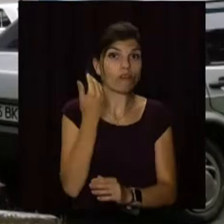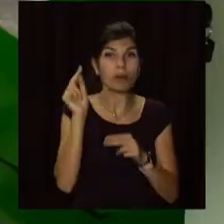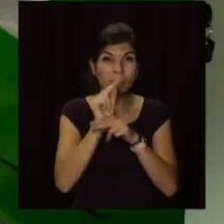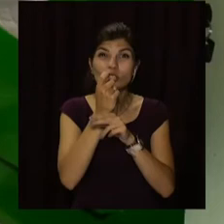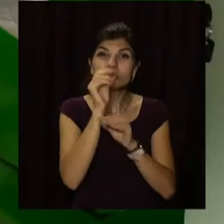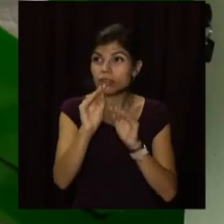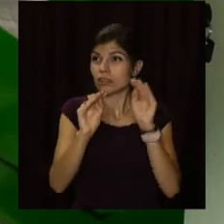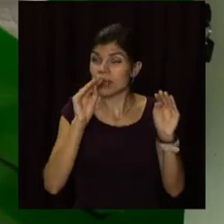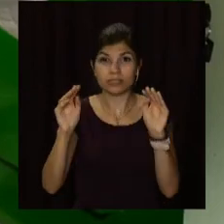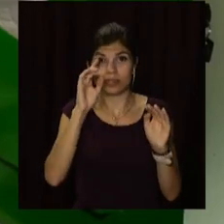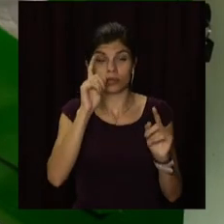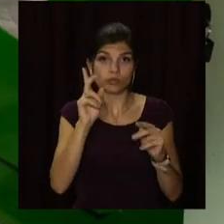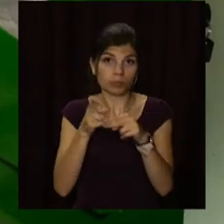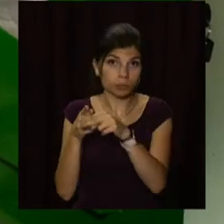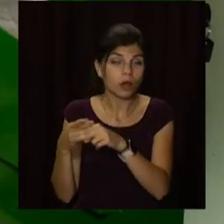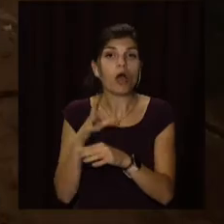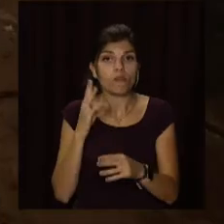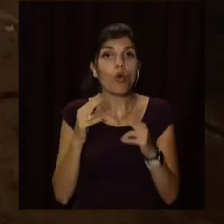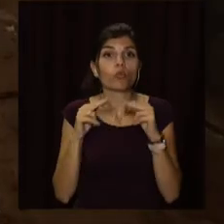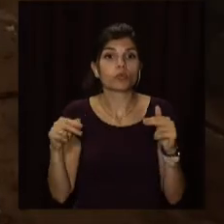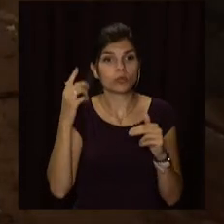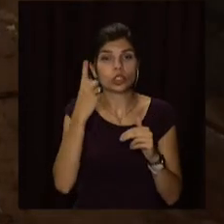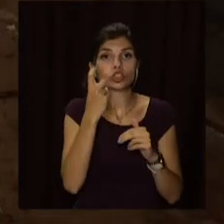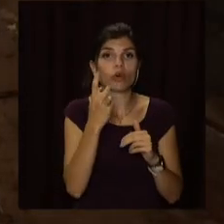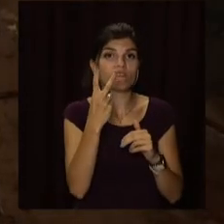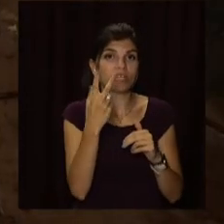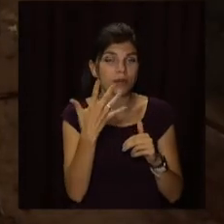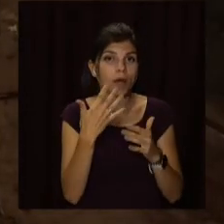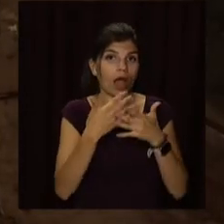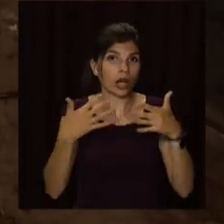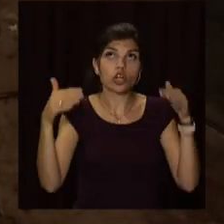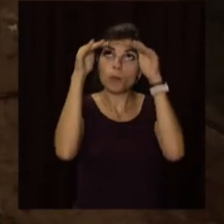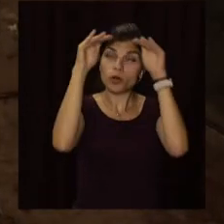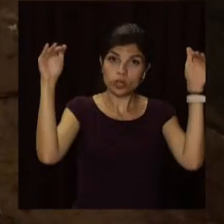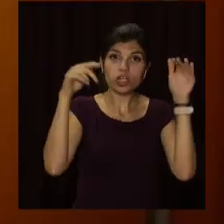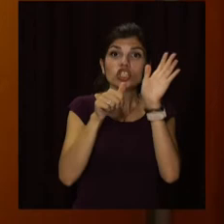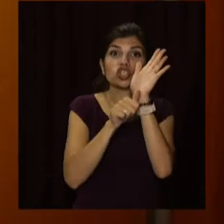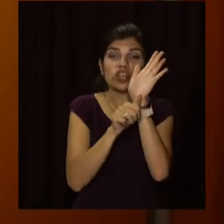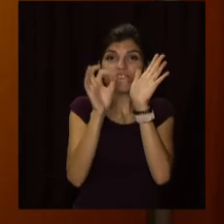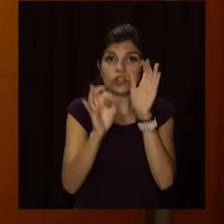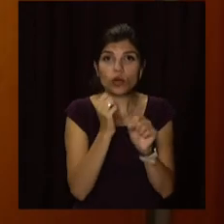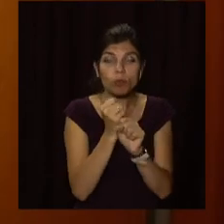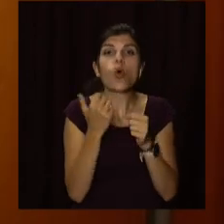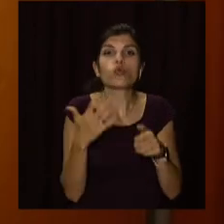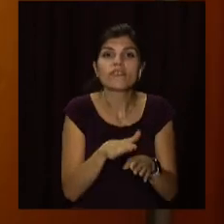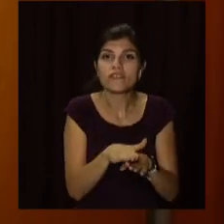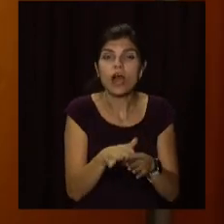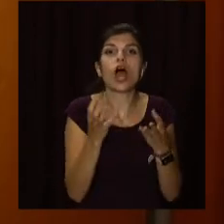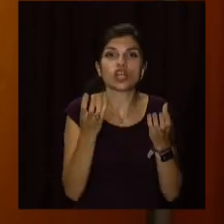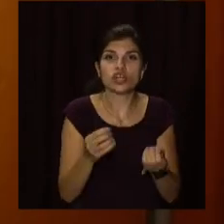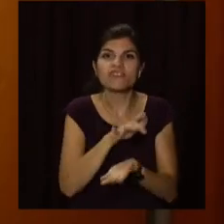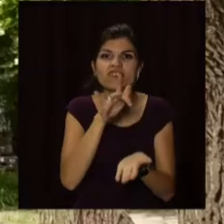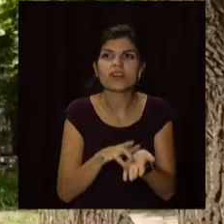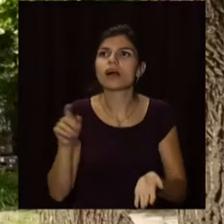Загалом цьогоріч у Дніпрі запланували реконструювати 125 покрівель. 60% робіт вже виконали, а ще в